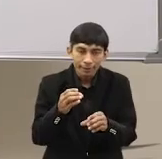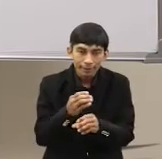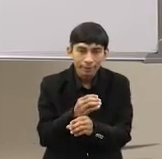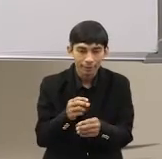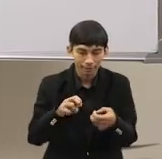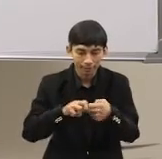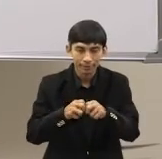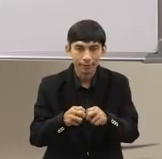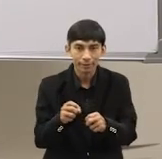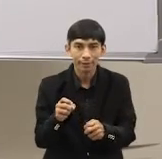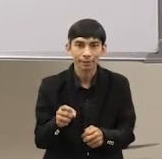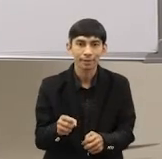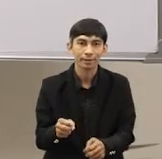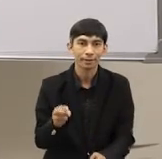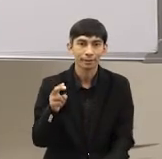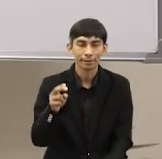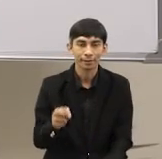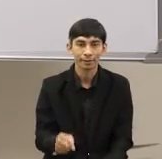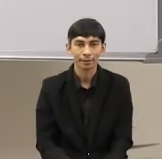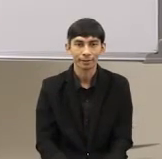con bán đạn